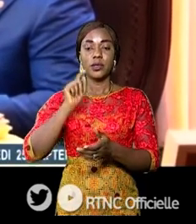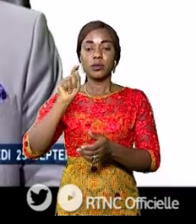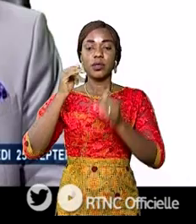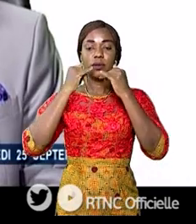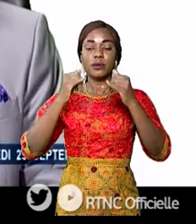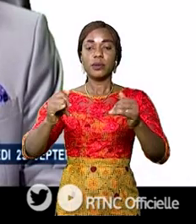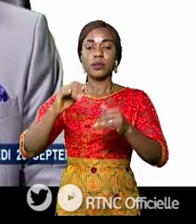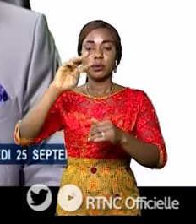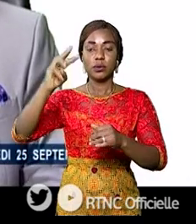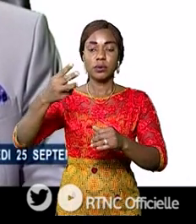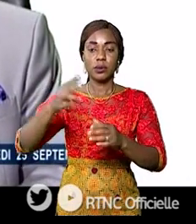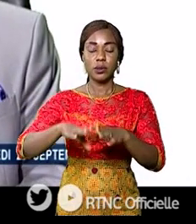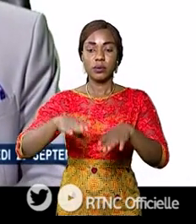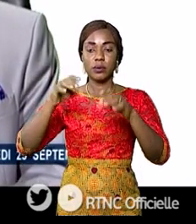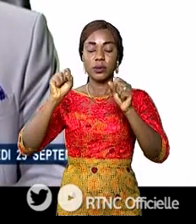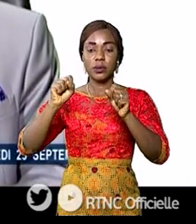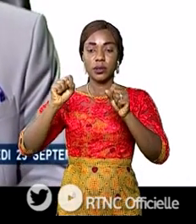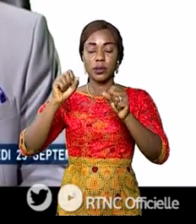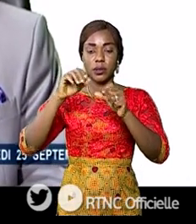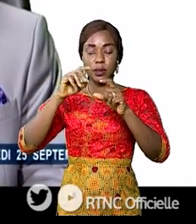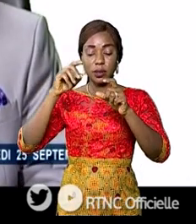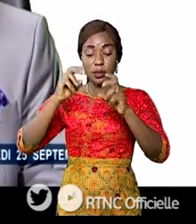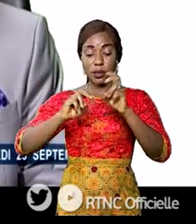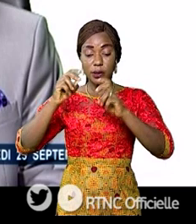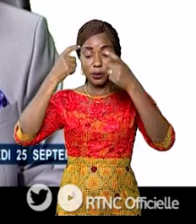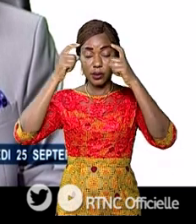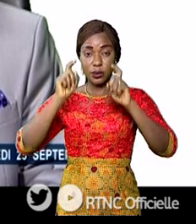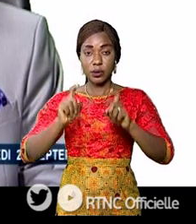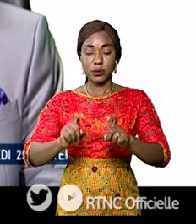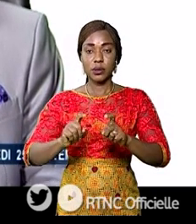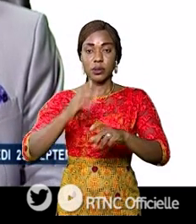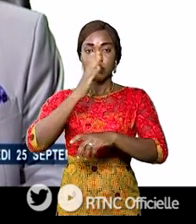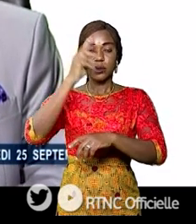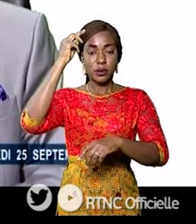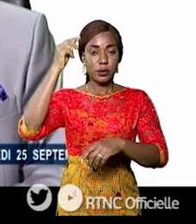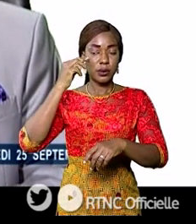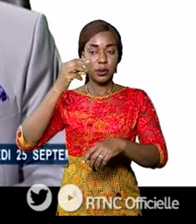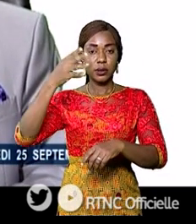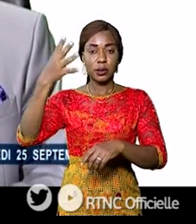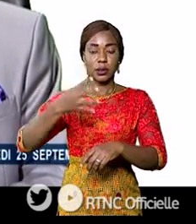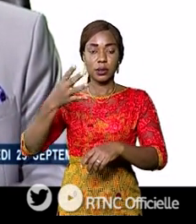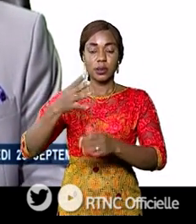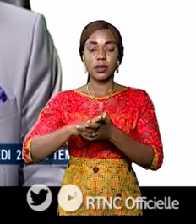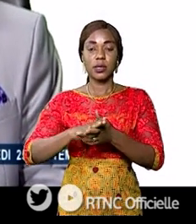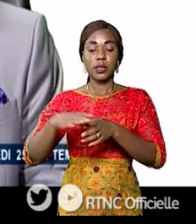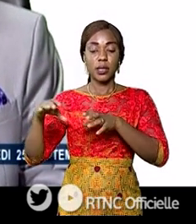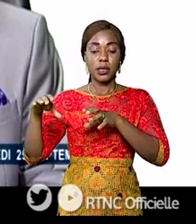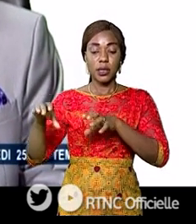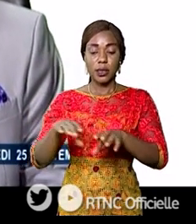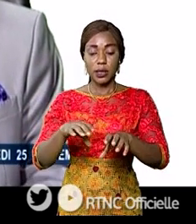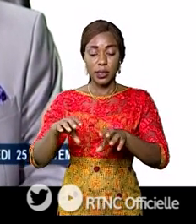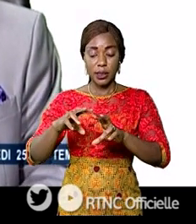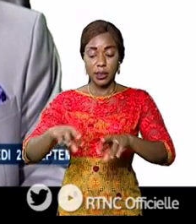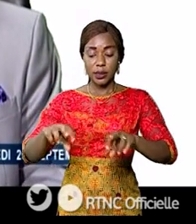d'information. 3. Approbation d'un relevé des décisions du Conseil des ministres. 4. Examen et adoption des